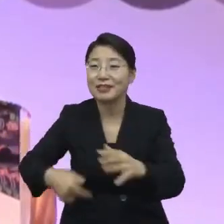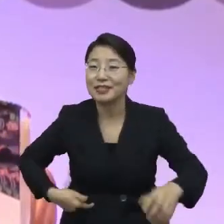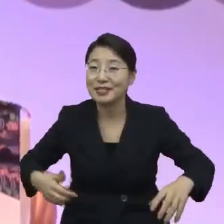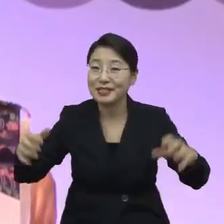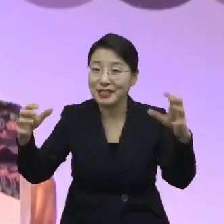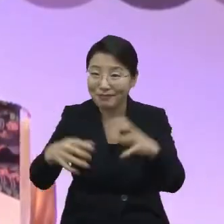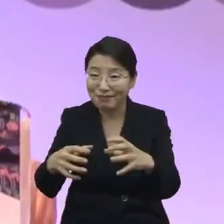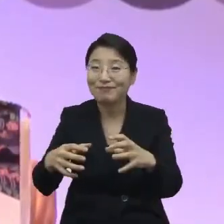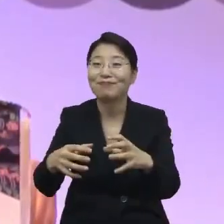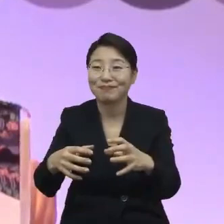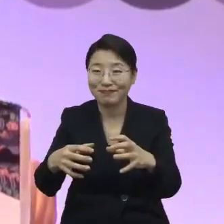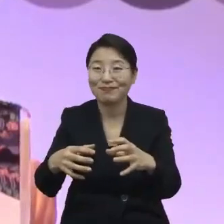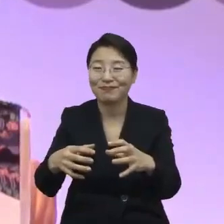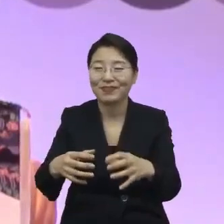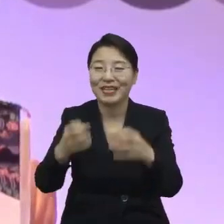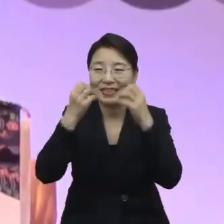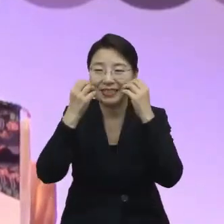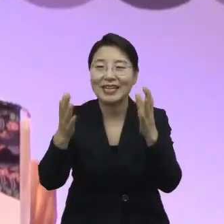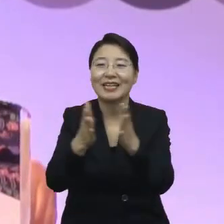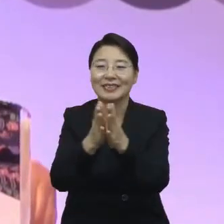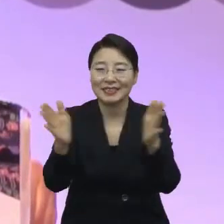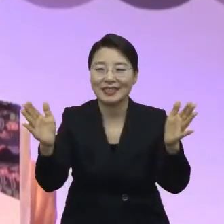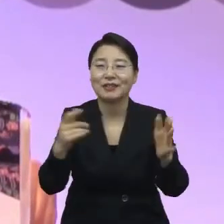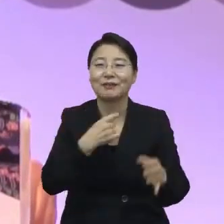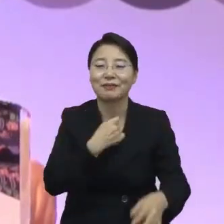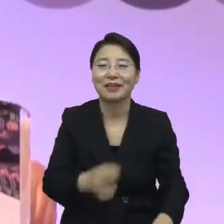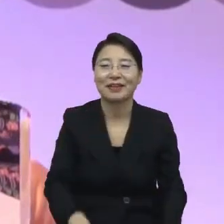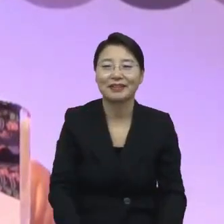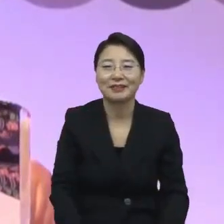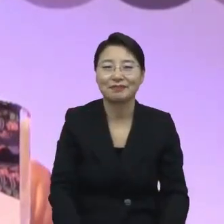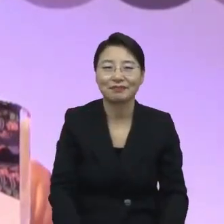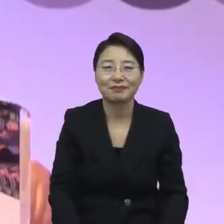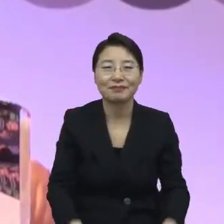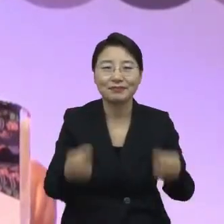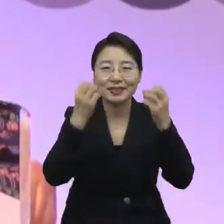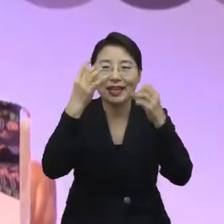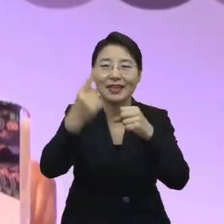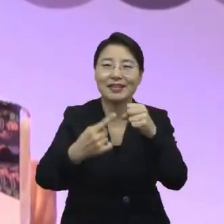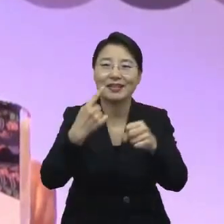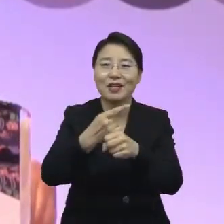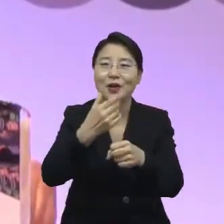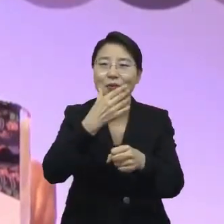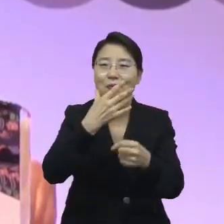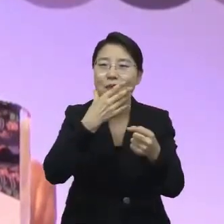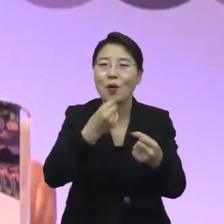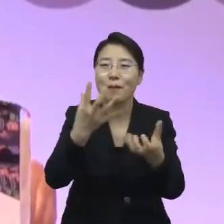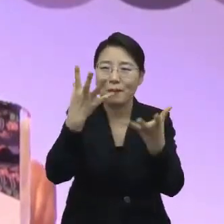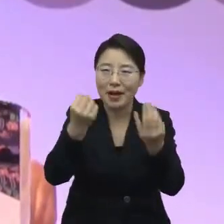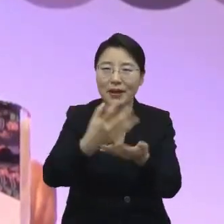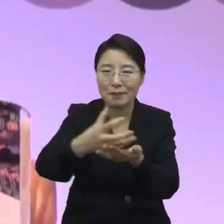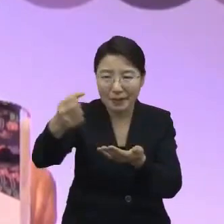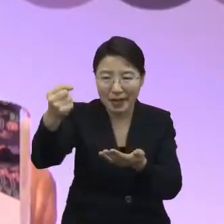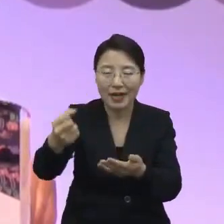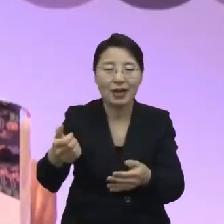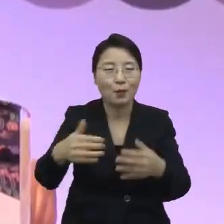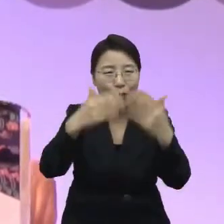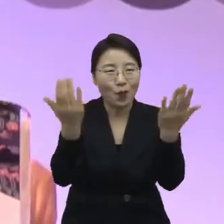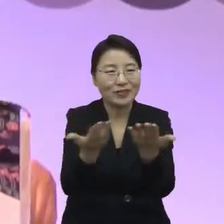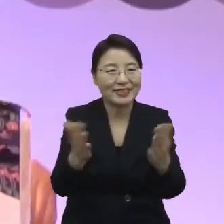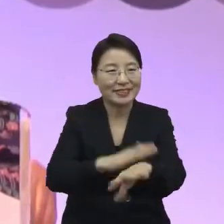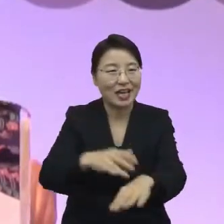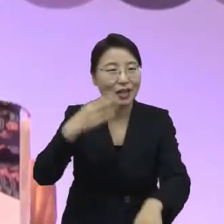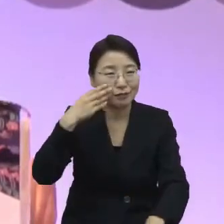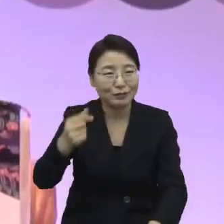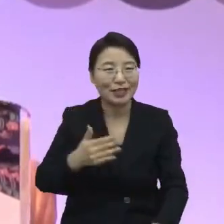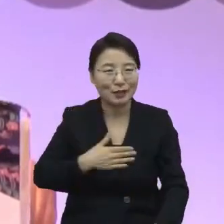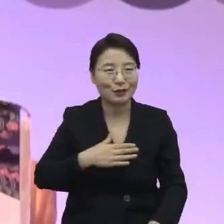힘을 모아서 새 시대를 열어갔으면 좋겠습니다. 새해 복 많이 받으시고 여러분 다 잘 되시고 저도